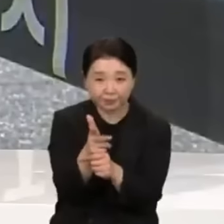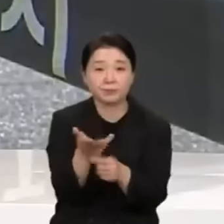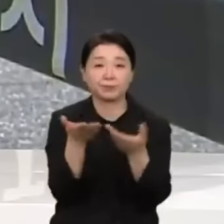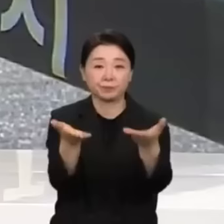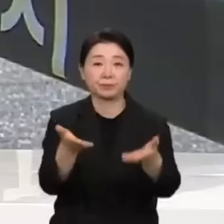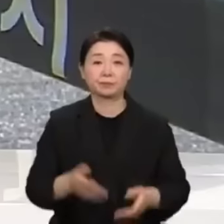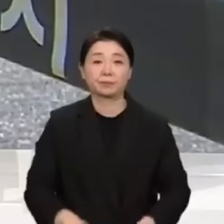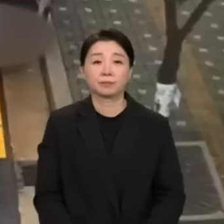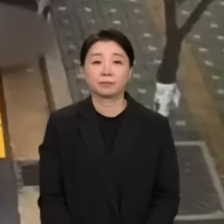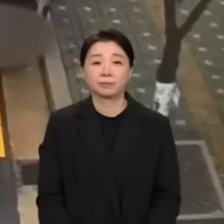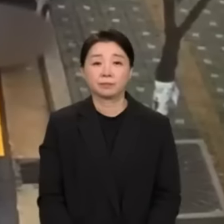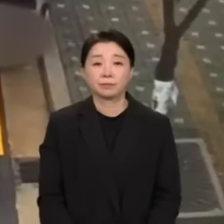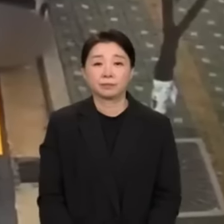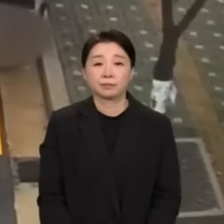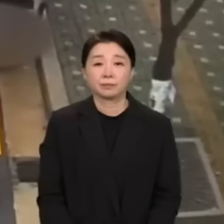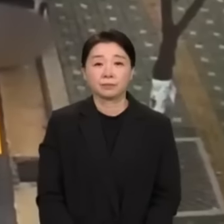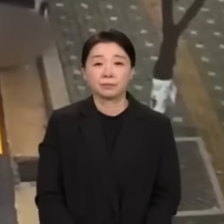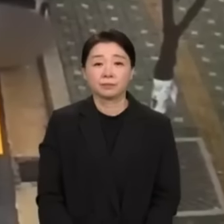취재했습니다.